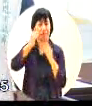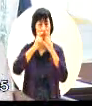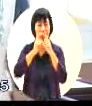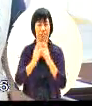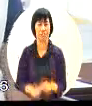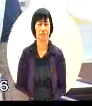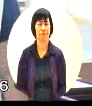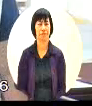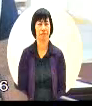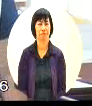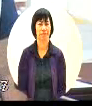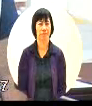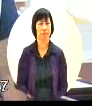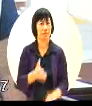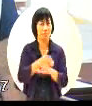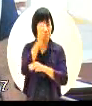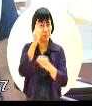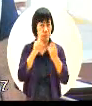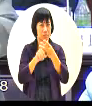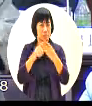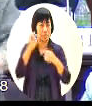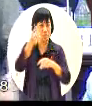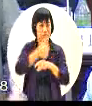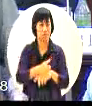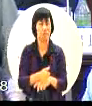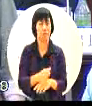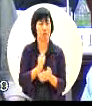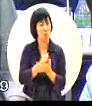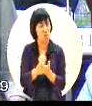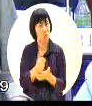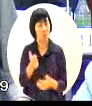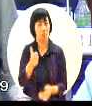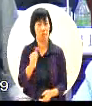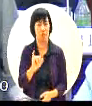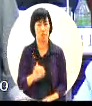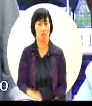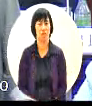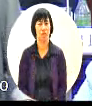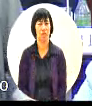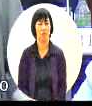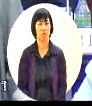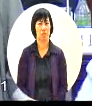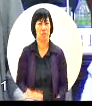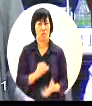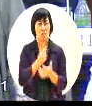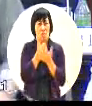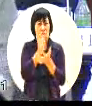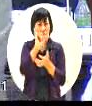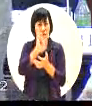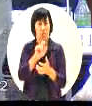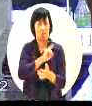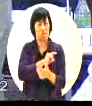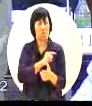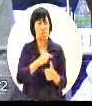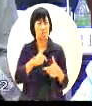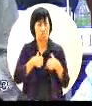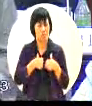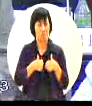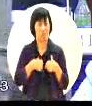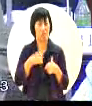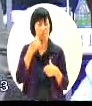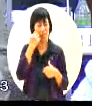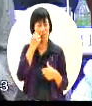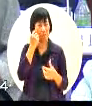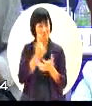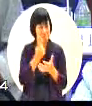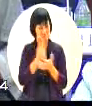多谢主席，啊，多谢翁议员吼，翁议员足甘心啊，问一遍为着地